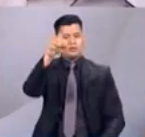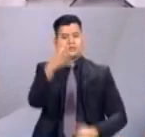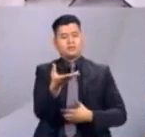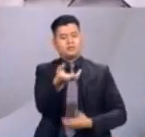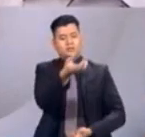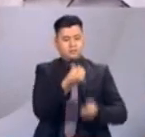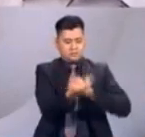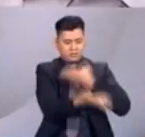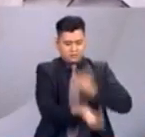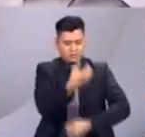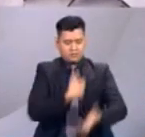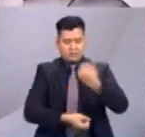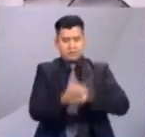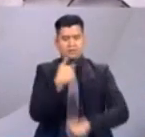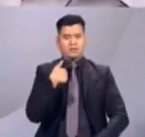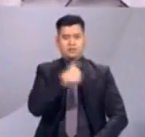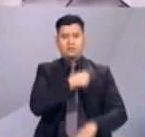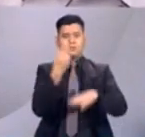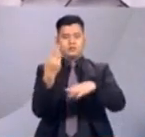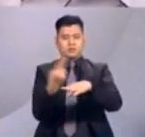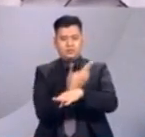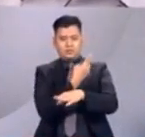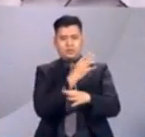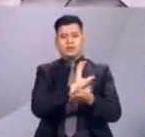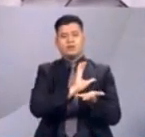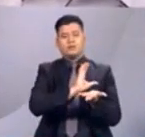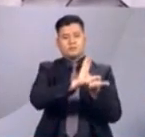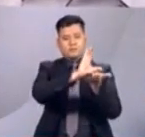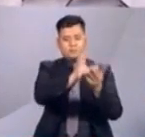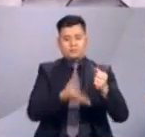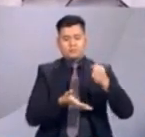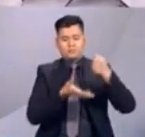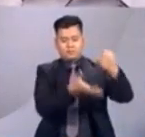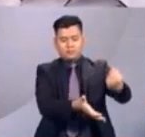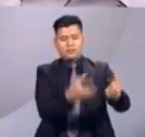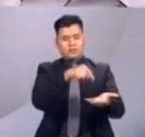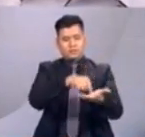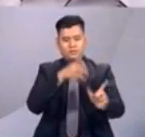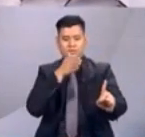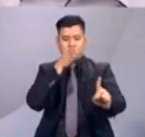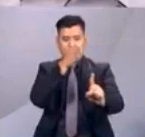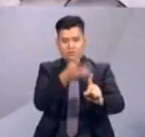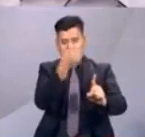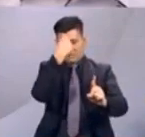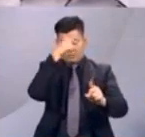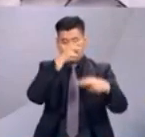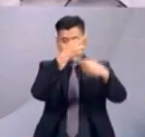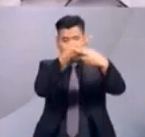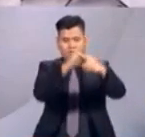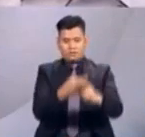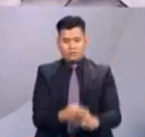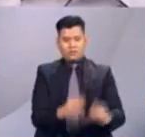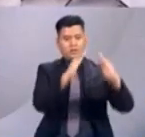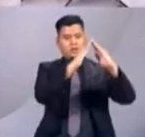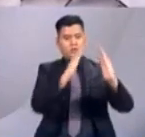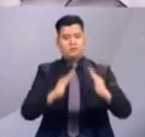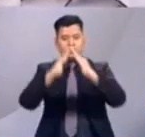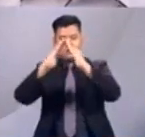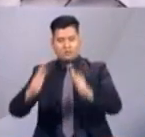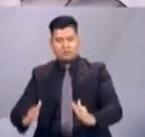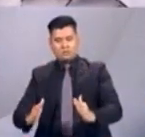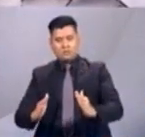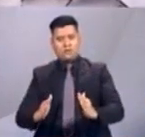yang ada di kwini untuk tujuan tersebut dan untuk melaksanakan nah pembinaan seperti yang diharapkan